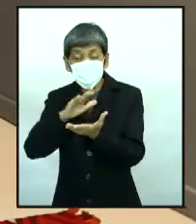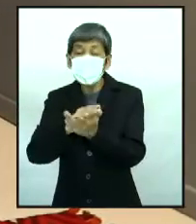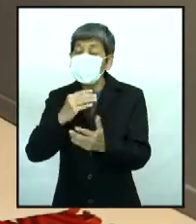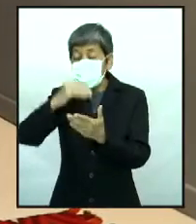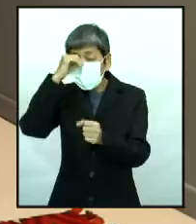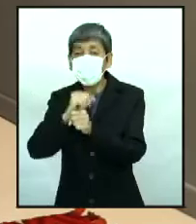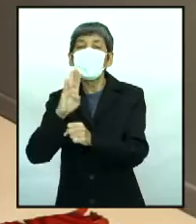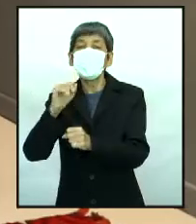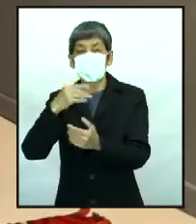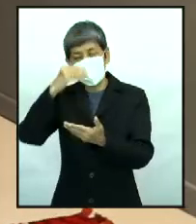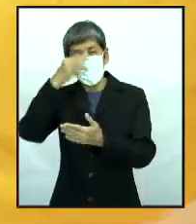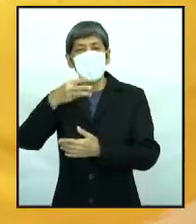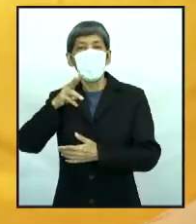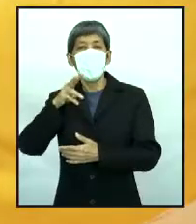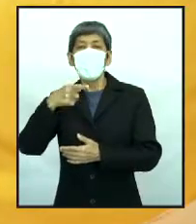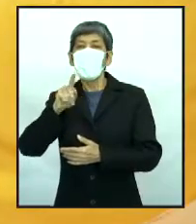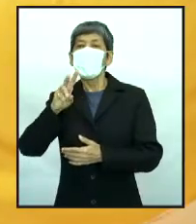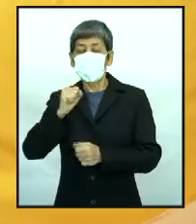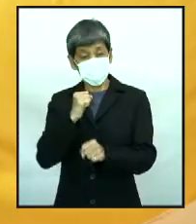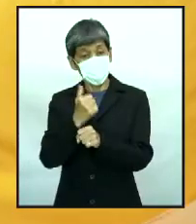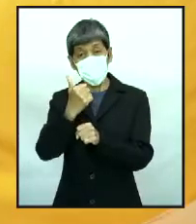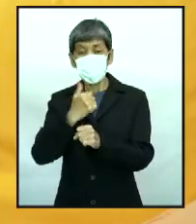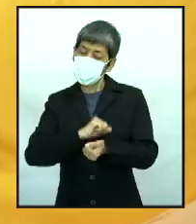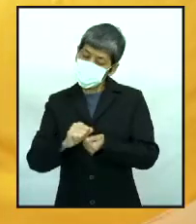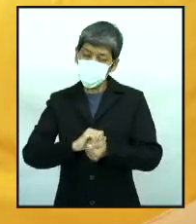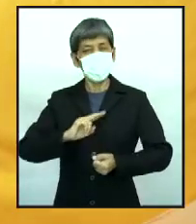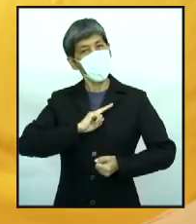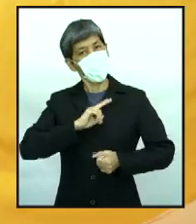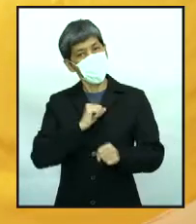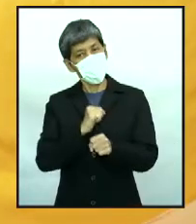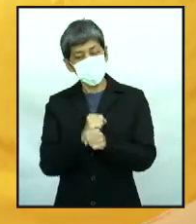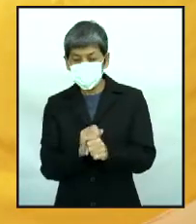นะฮะเรียนปวส.เขาก็ดูแลตัวเองคือซักผ้าประหยัด